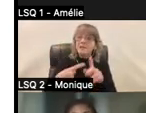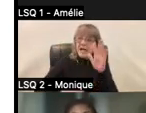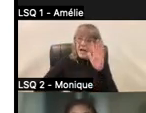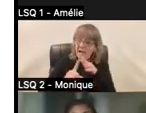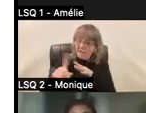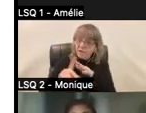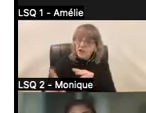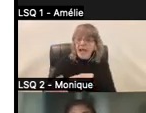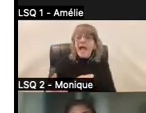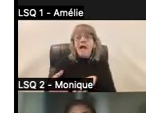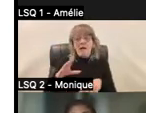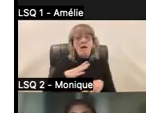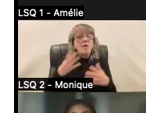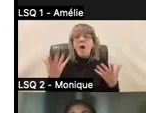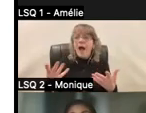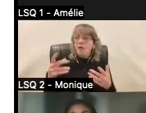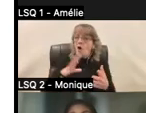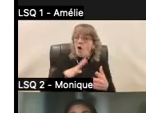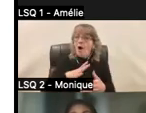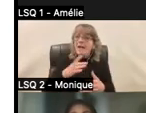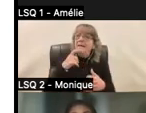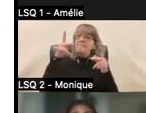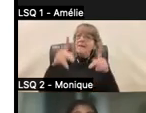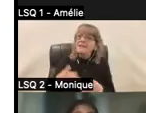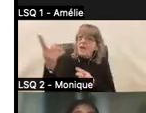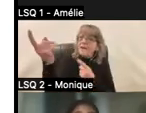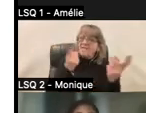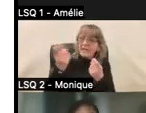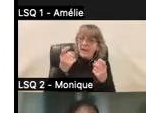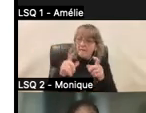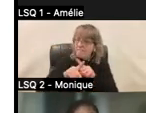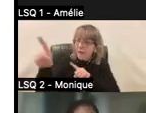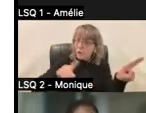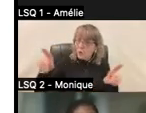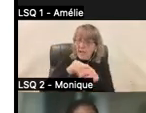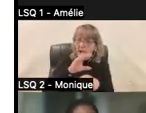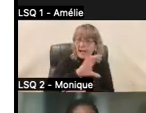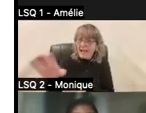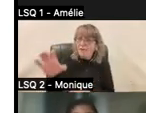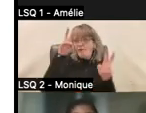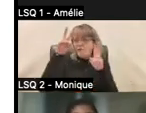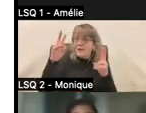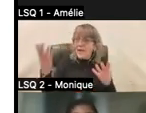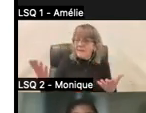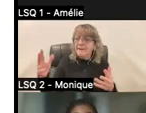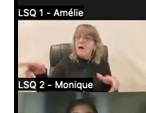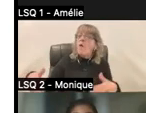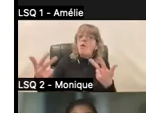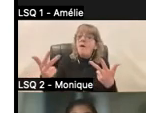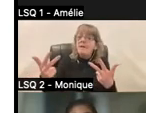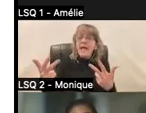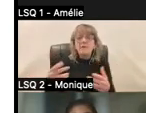mensuels mettant en vedette des présentateurs de partout au Canada. Les webinaires proposent